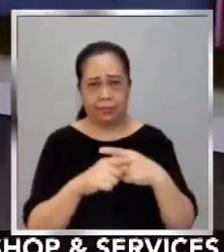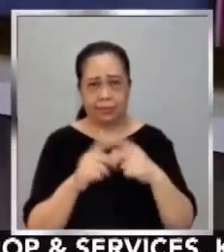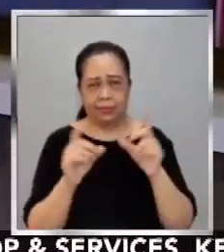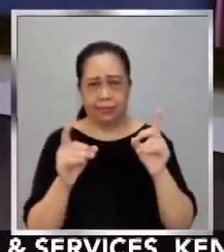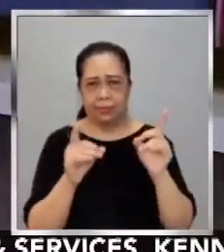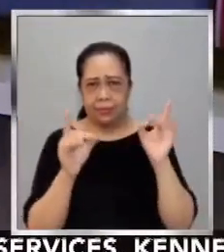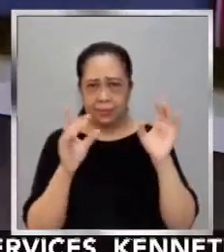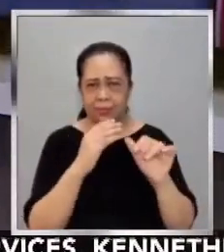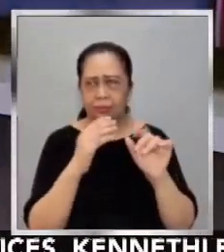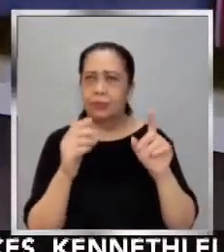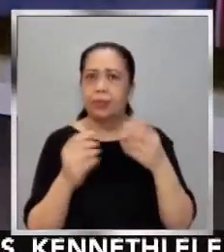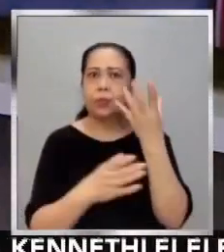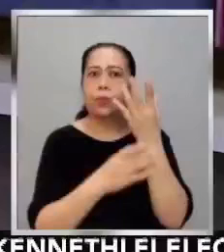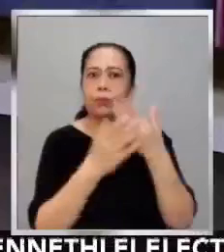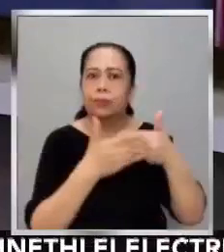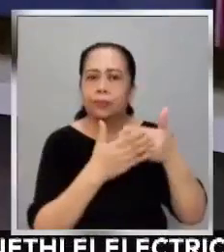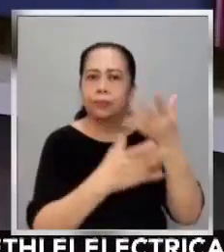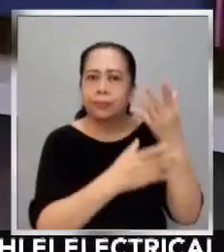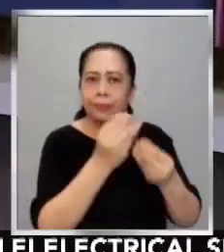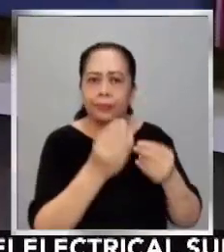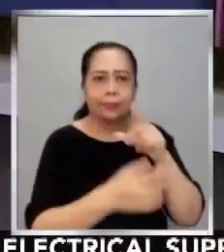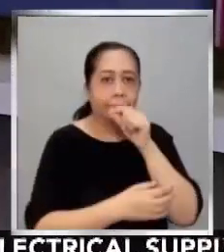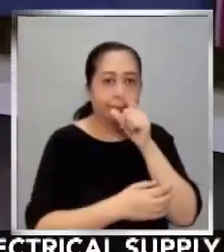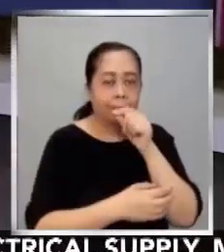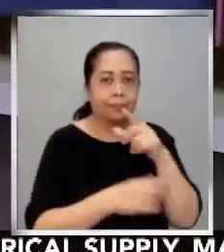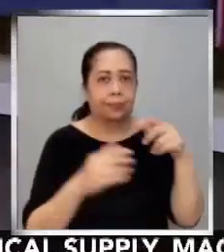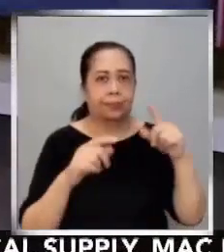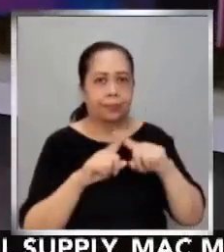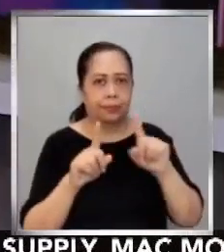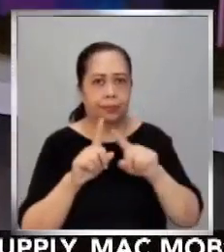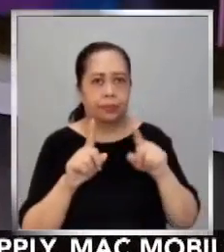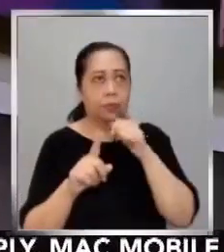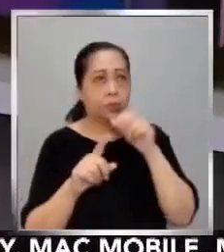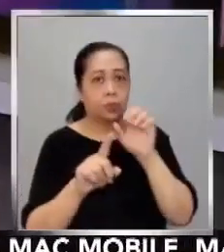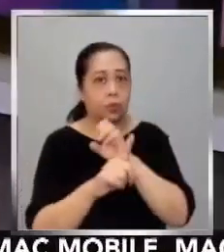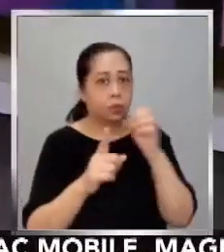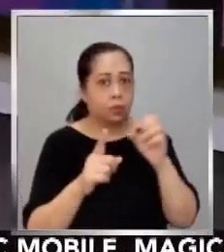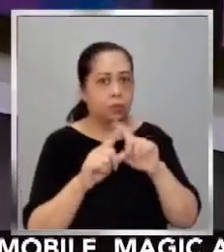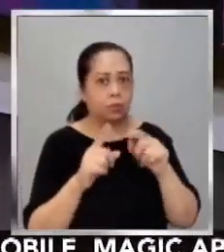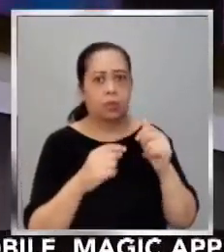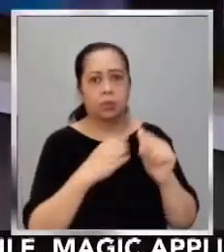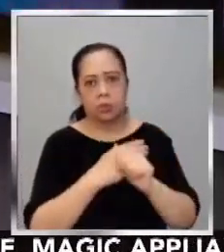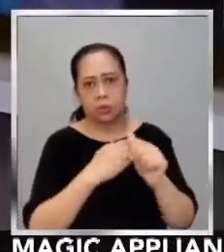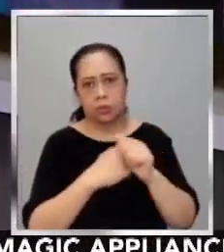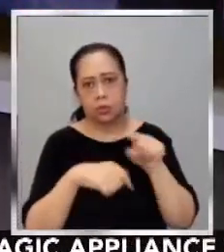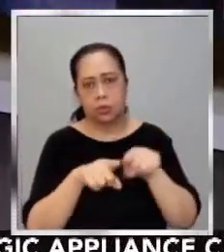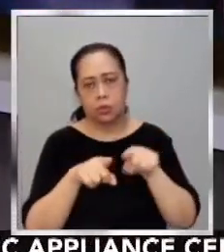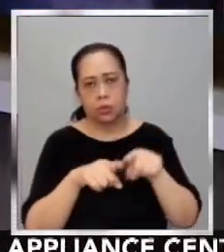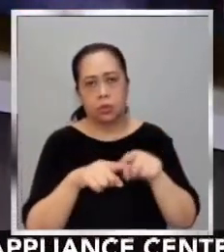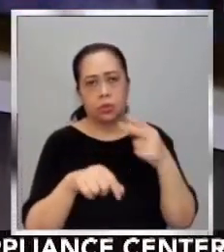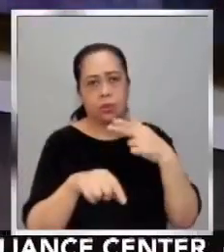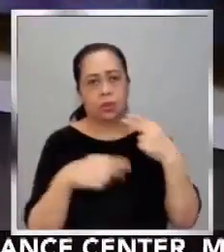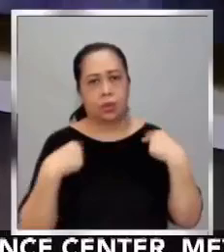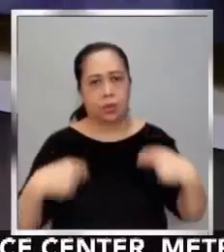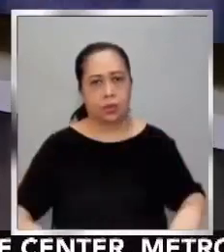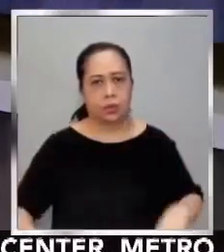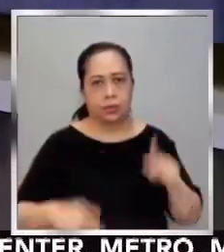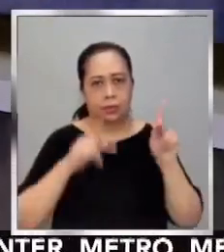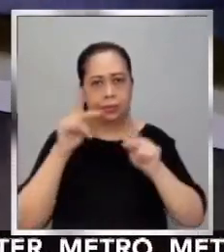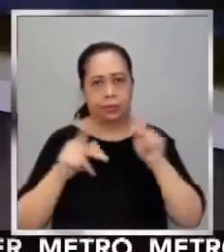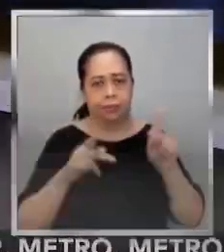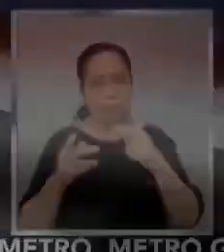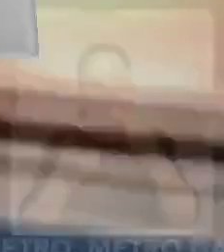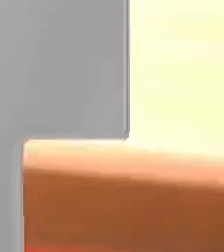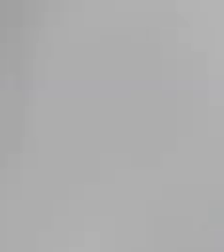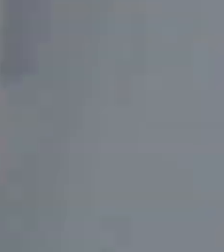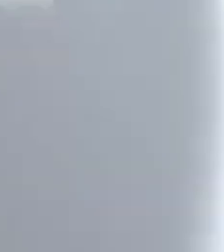ibon. Babala ng pulisya hindi lang sa kalikasan ng epekto niyan dahil banta rin ito sa kalusugan ng tao. Nakatutok si Emil